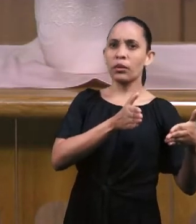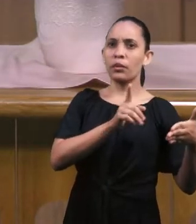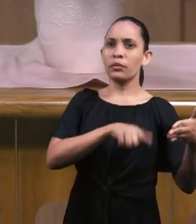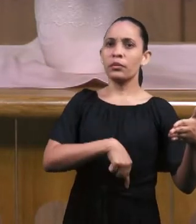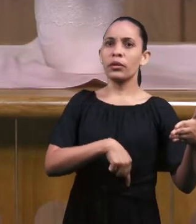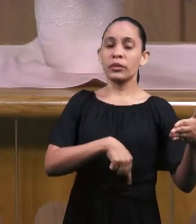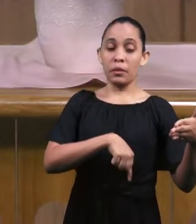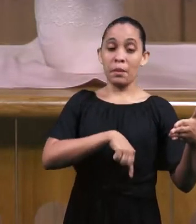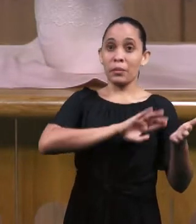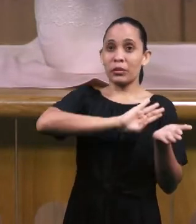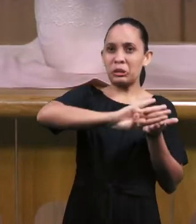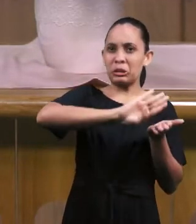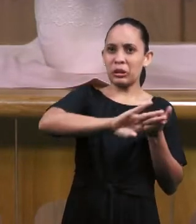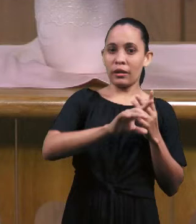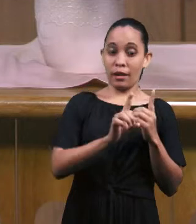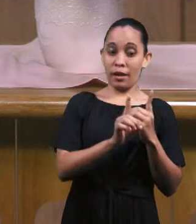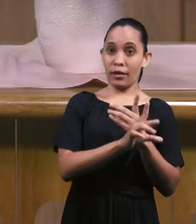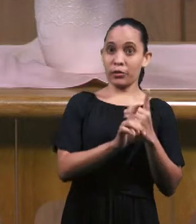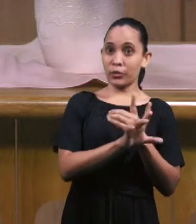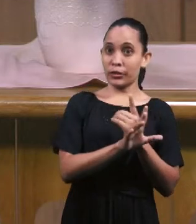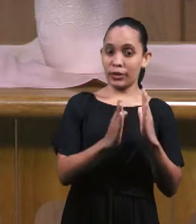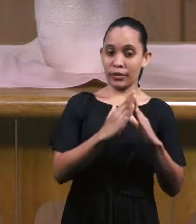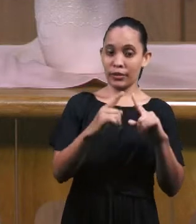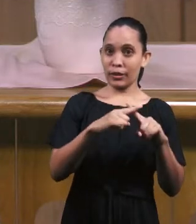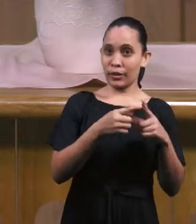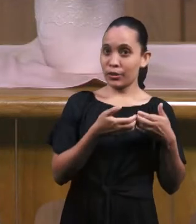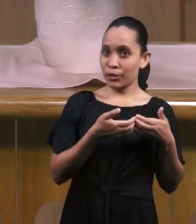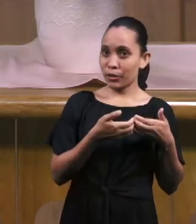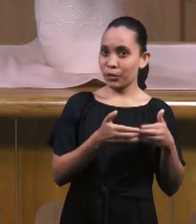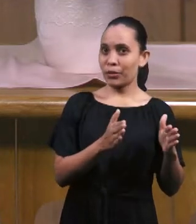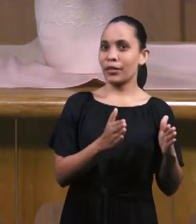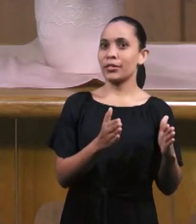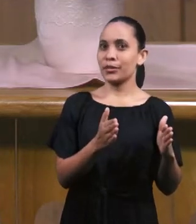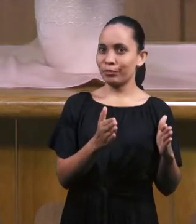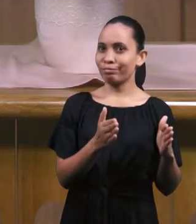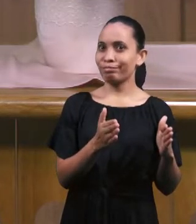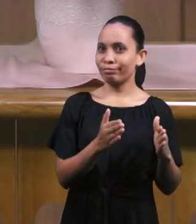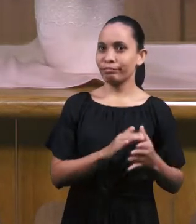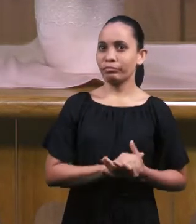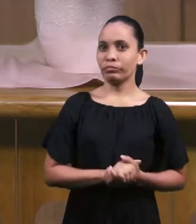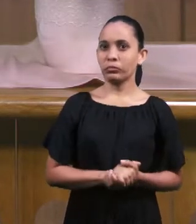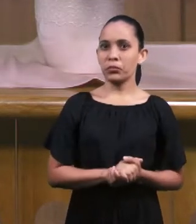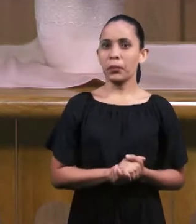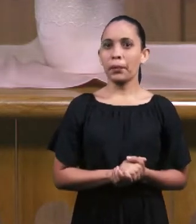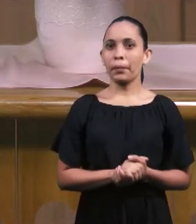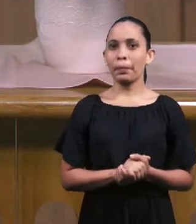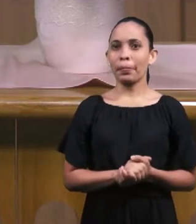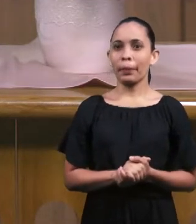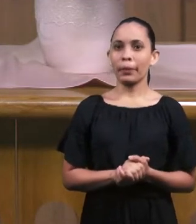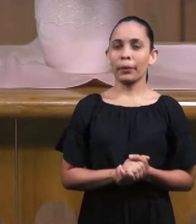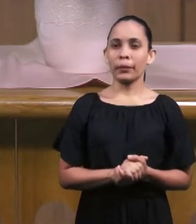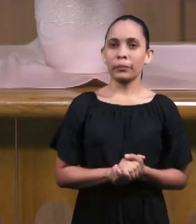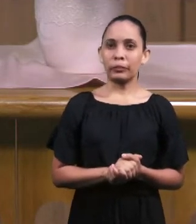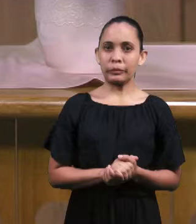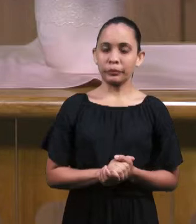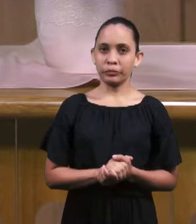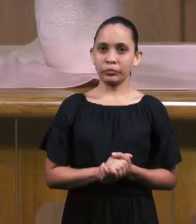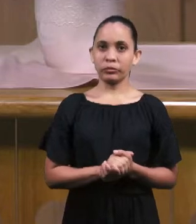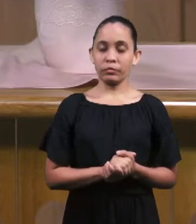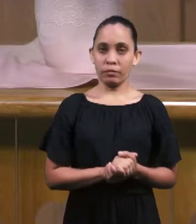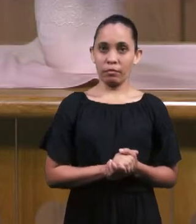de l'Église primitive, ce qu'elle fait maintenant va être refait par la parole.